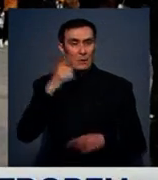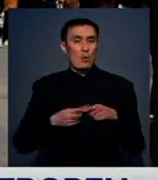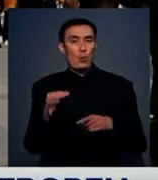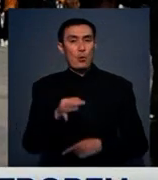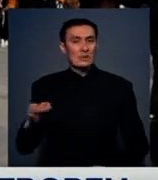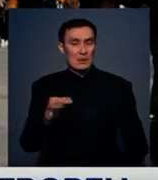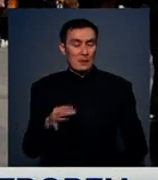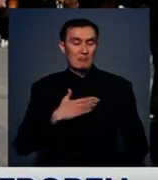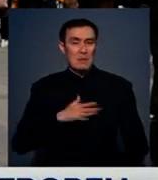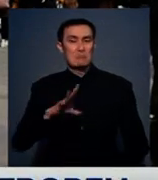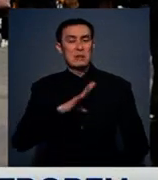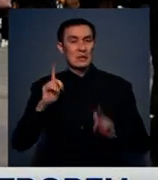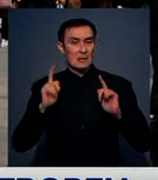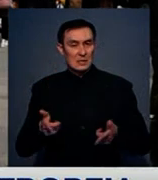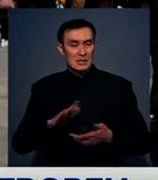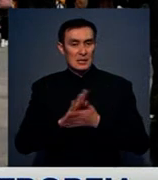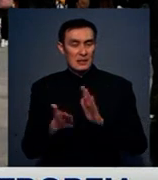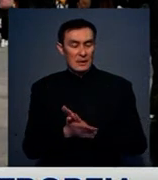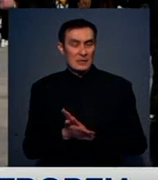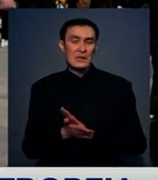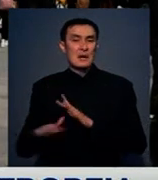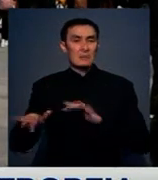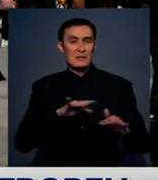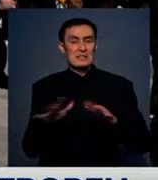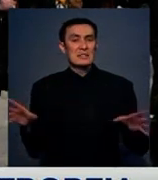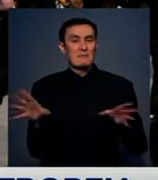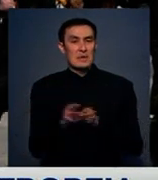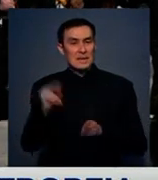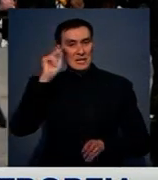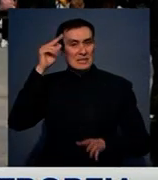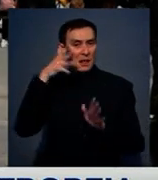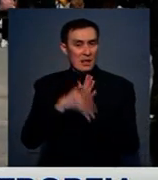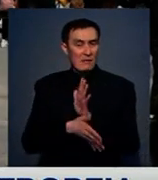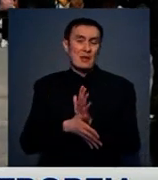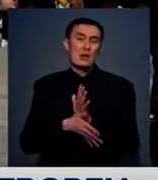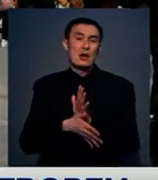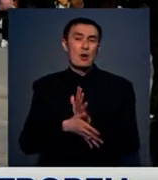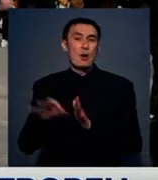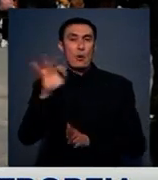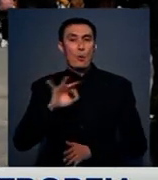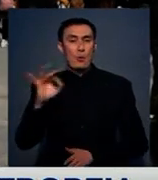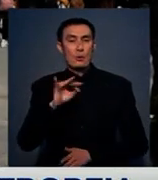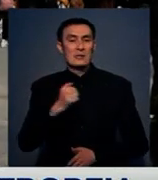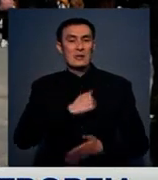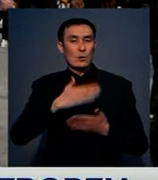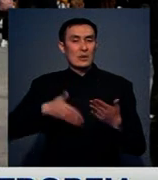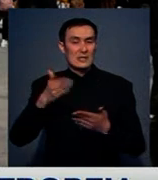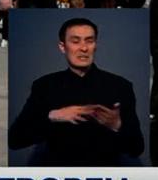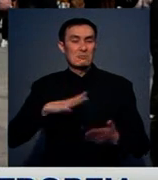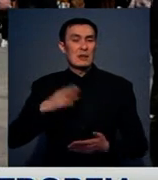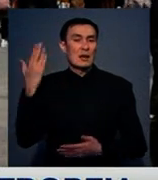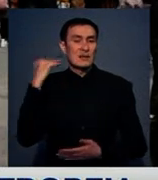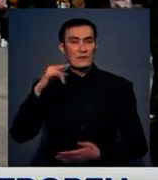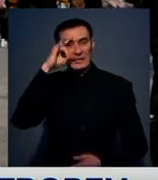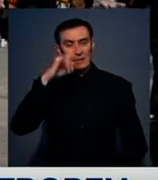согласились провести совместные исследования денуклеаризации Республики Казахстан.